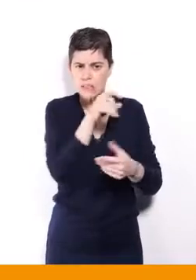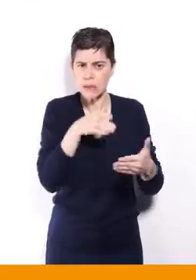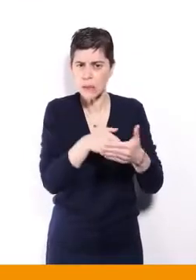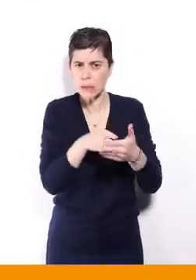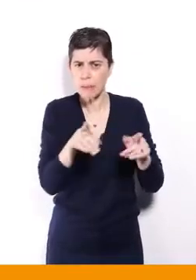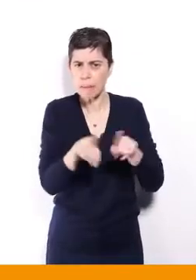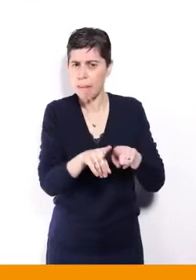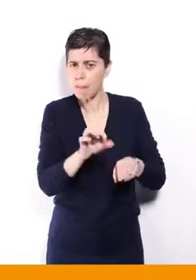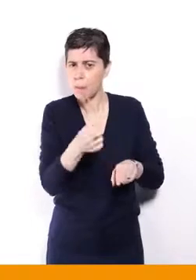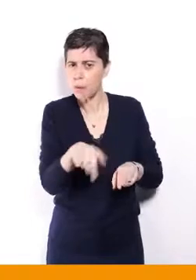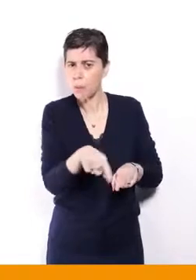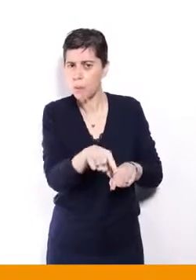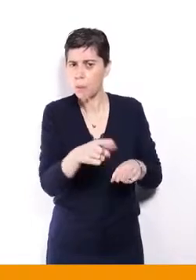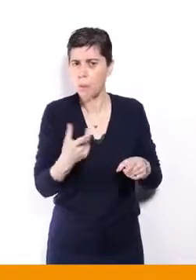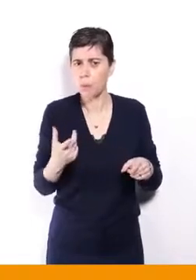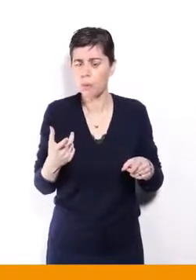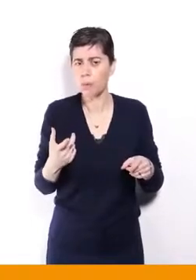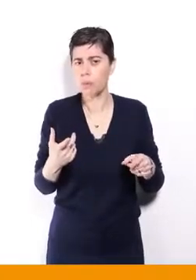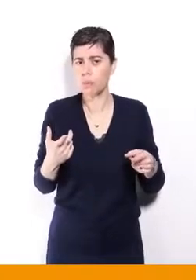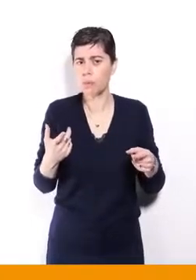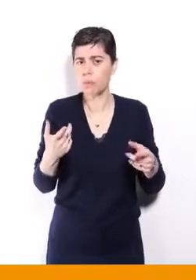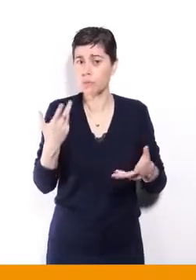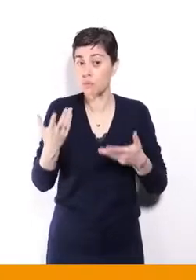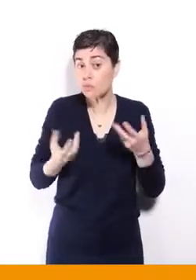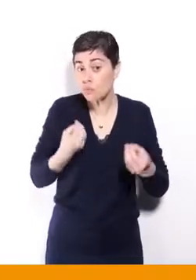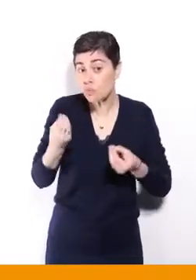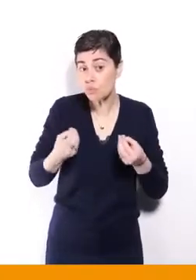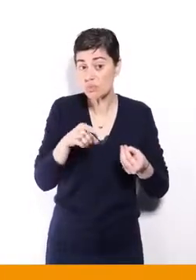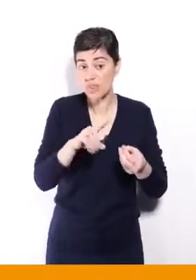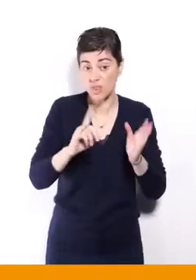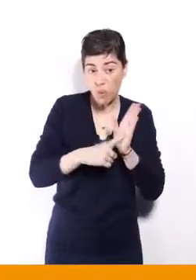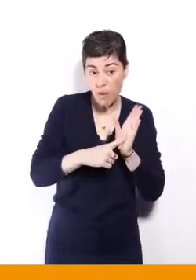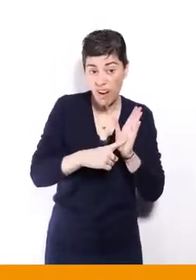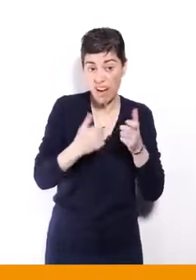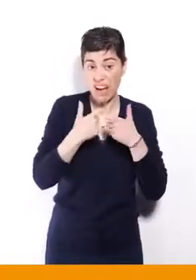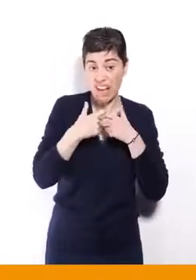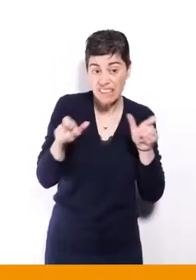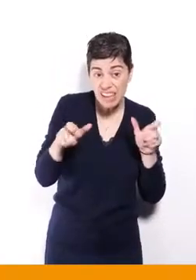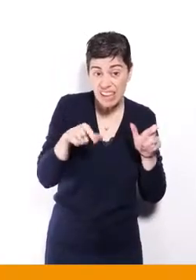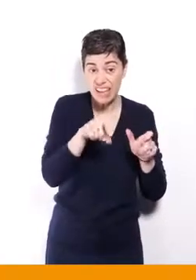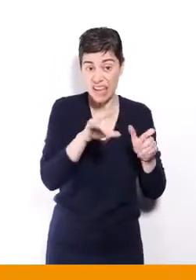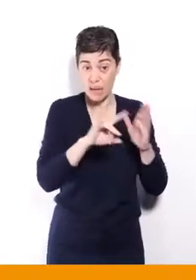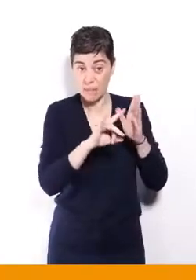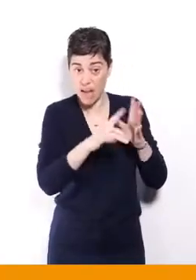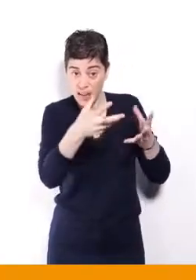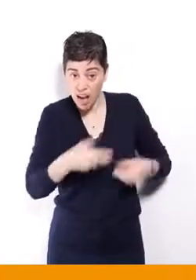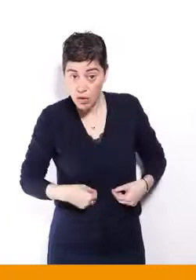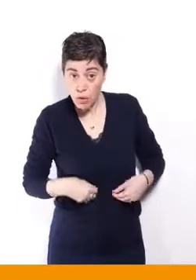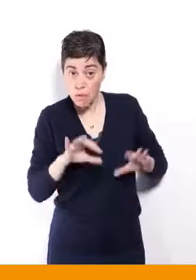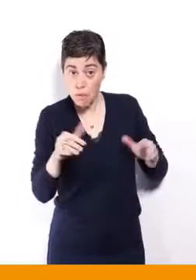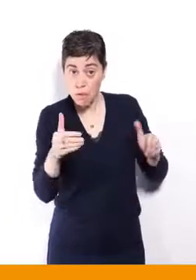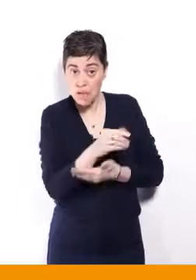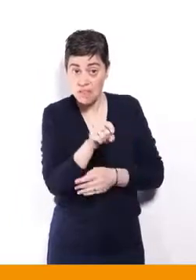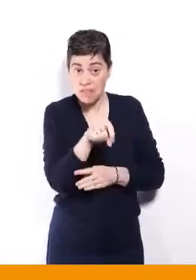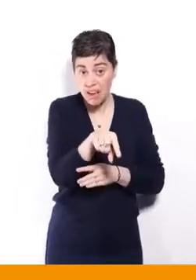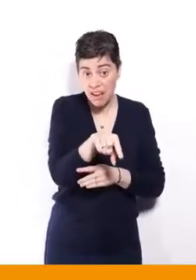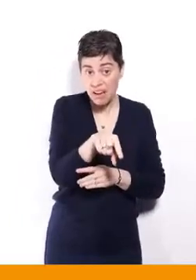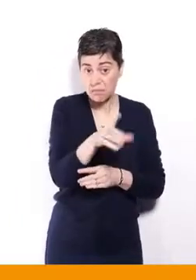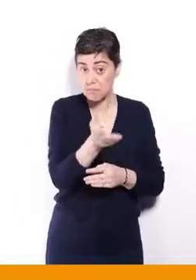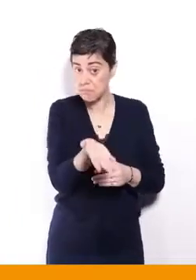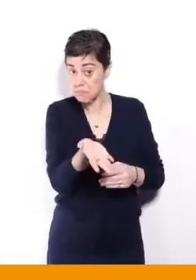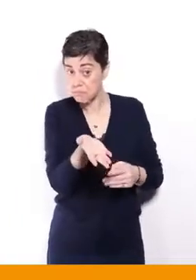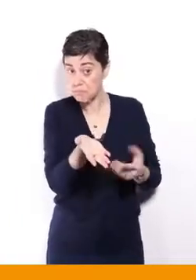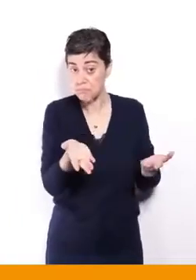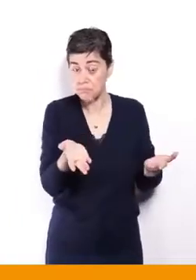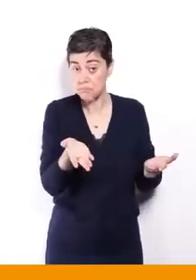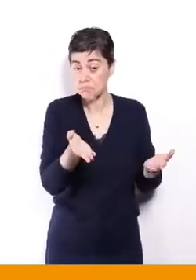mais est-ce que au moins sur la question de l'accès aux droits, de l'accueil dans les MDPH, est-ce que au moins en Outre-mer,